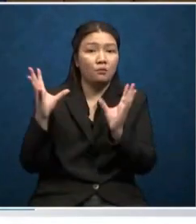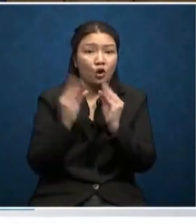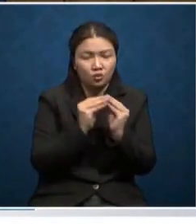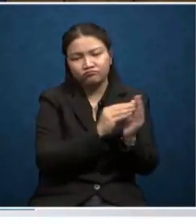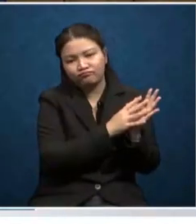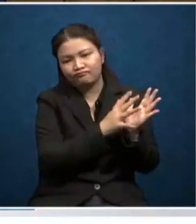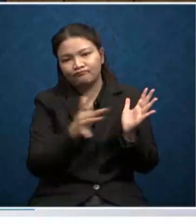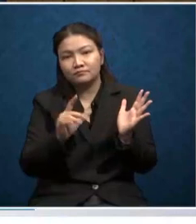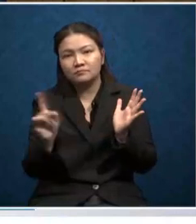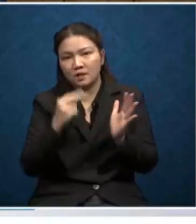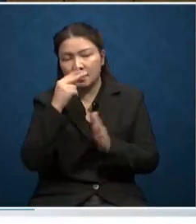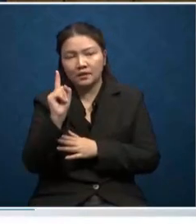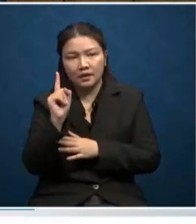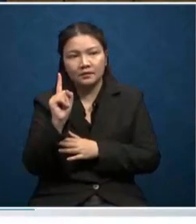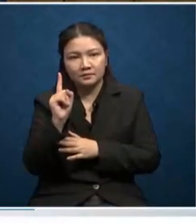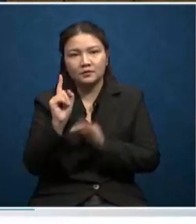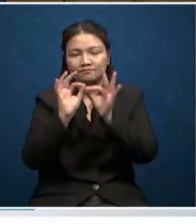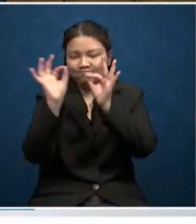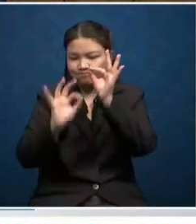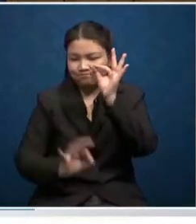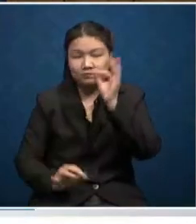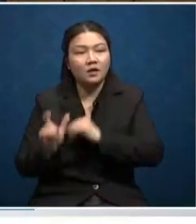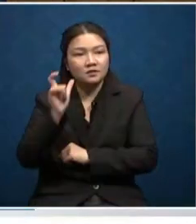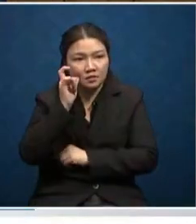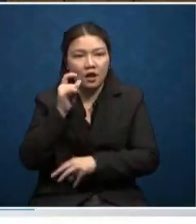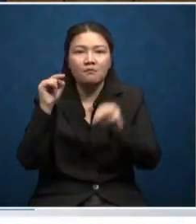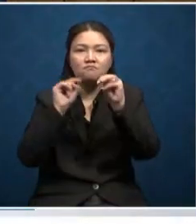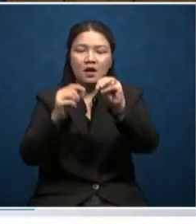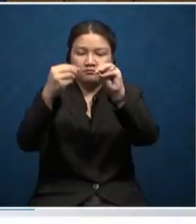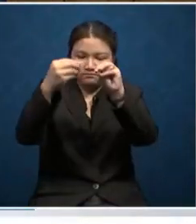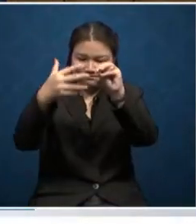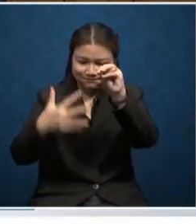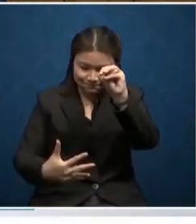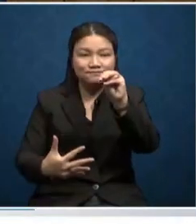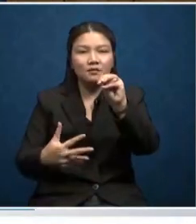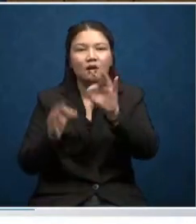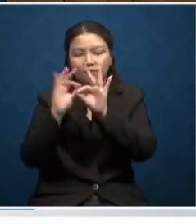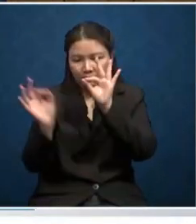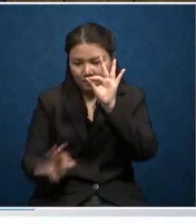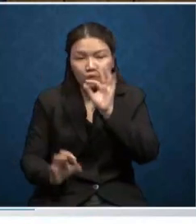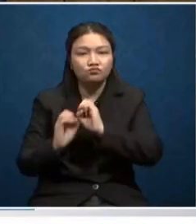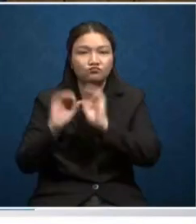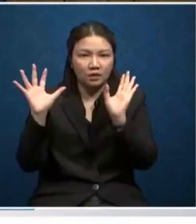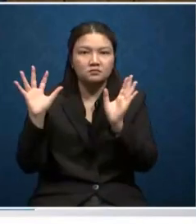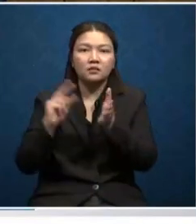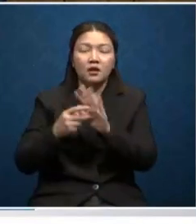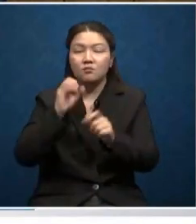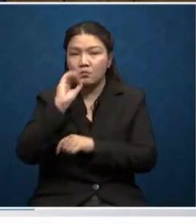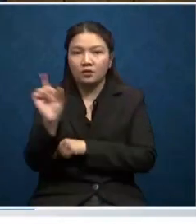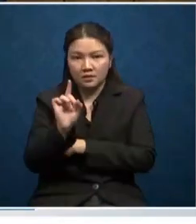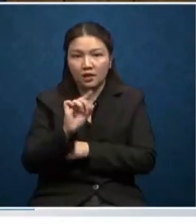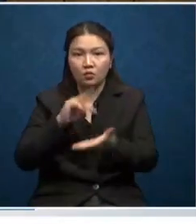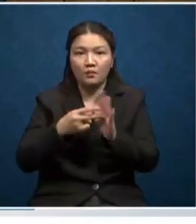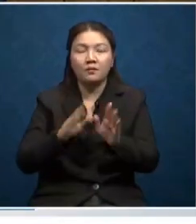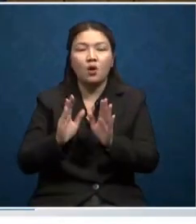กฤษฎีกาท่านจะเขียนไว้ยาวระบุมาตราระบุถ้อยคำมาแล้วเก็มีข้อบังคับว่าการแปร